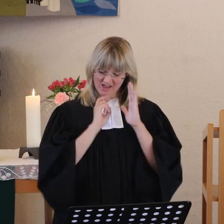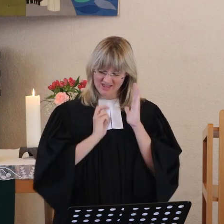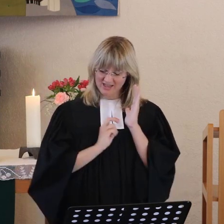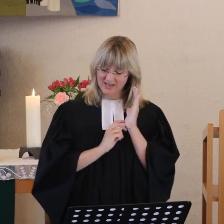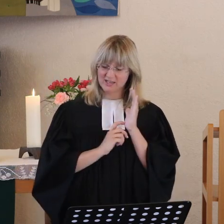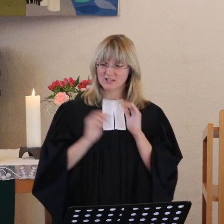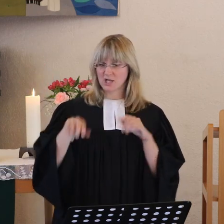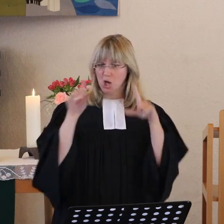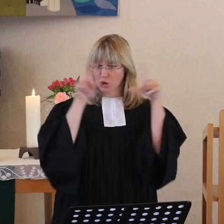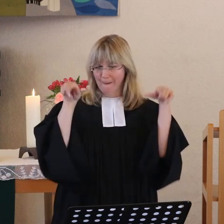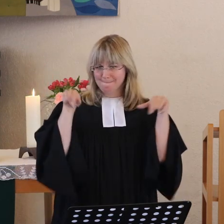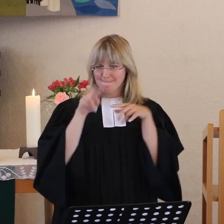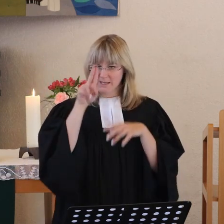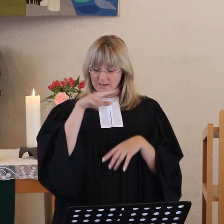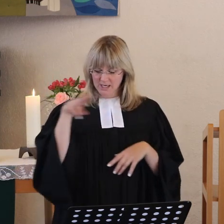gemeinsamen Kühlschrank?